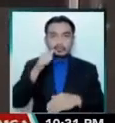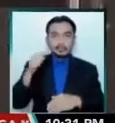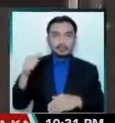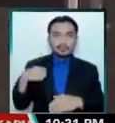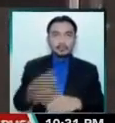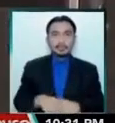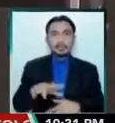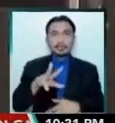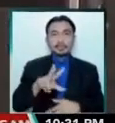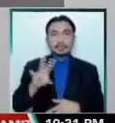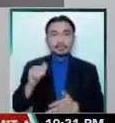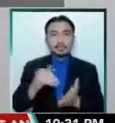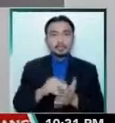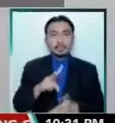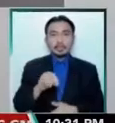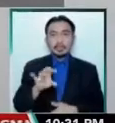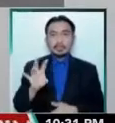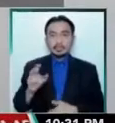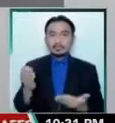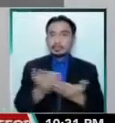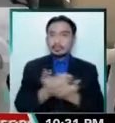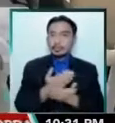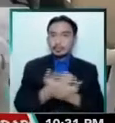37,207 ang bagong kaso, habang